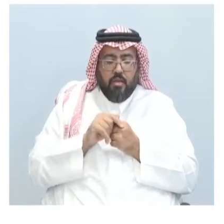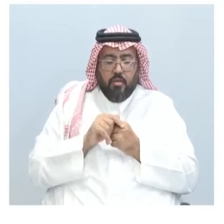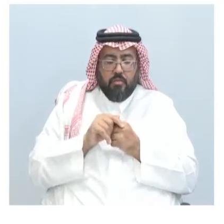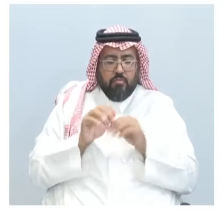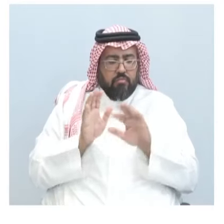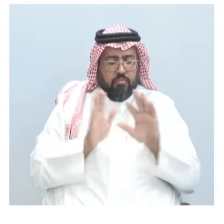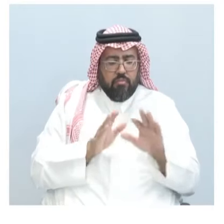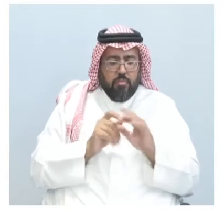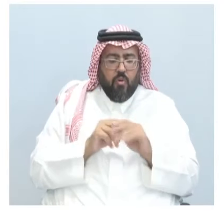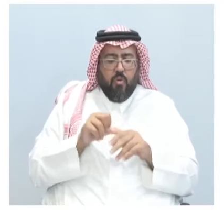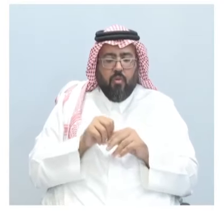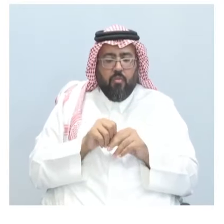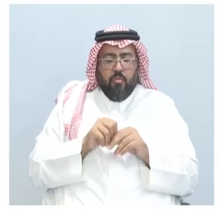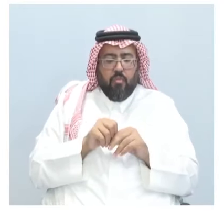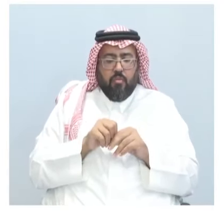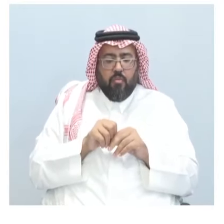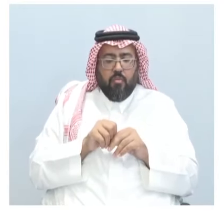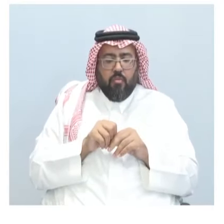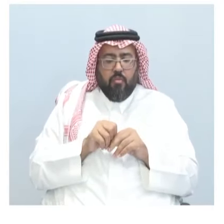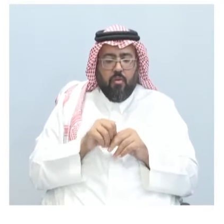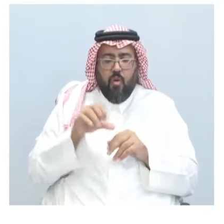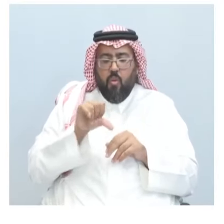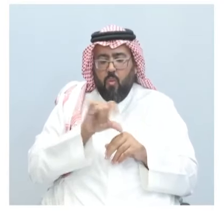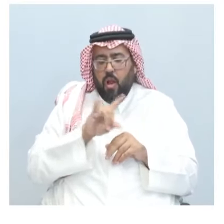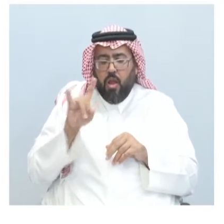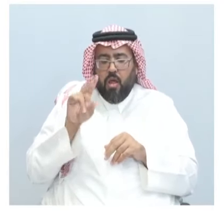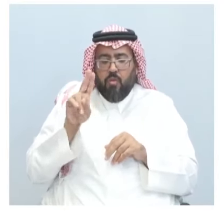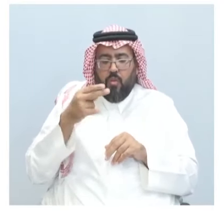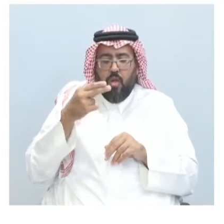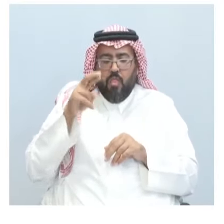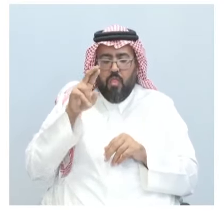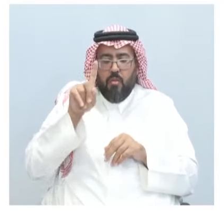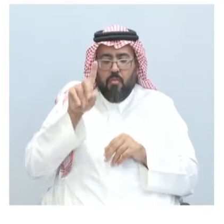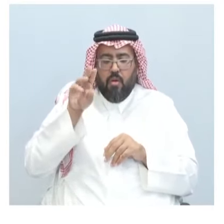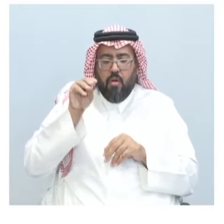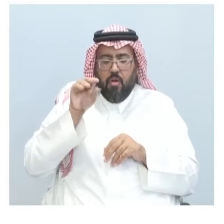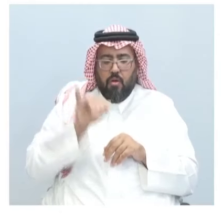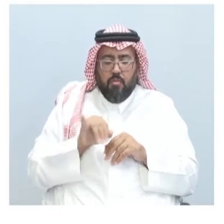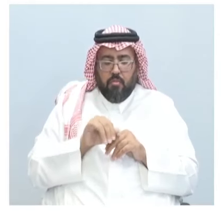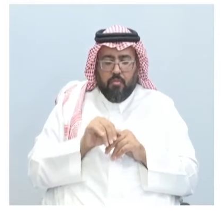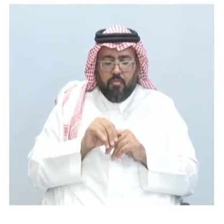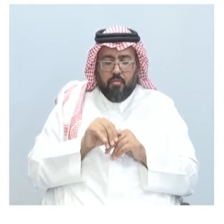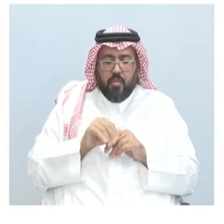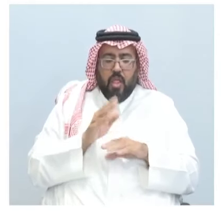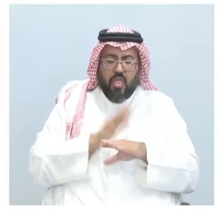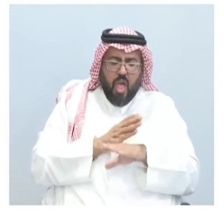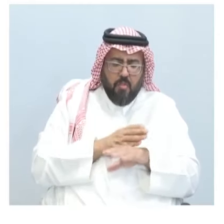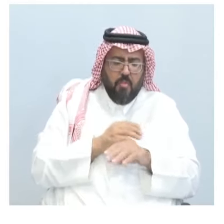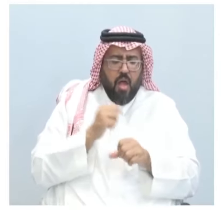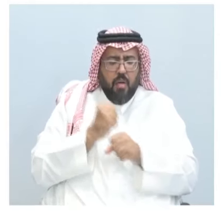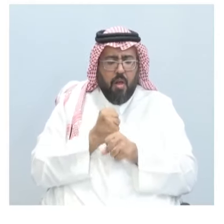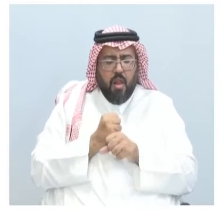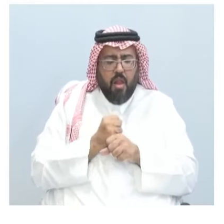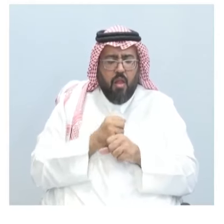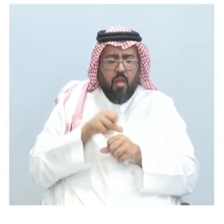عنهم واطلق ولا تعذبهم اي ولا تتعبهم في العمل